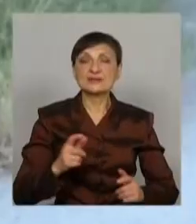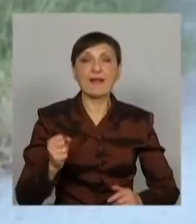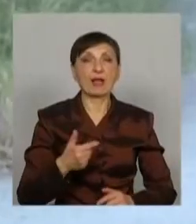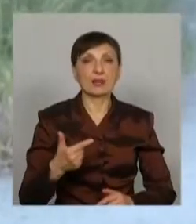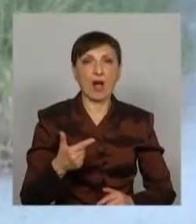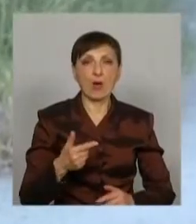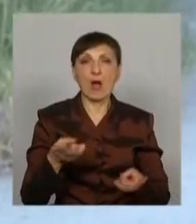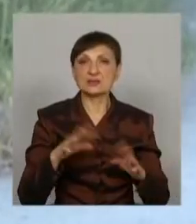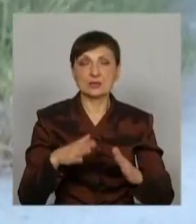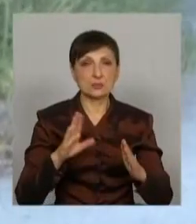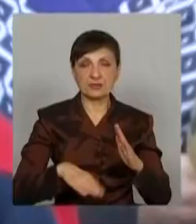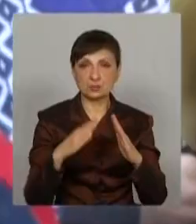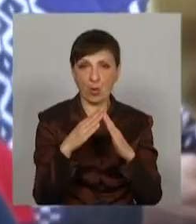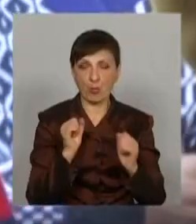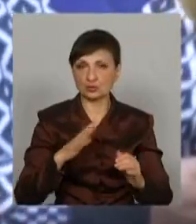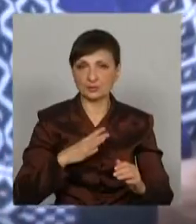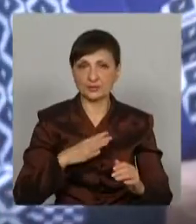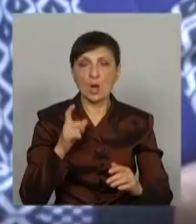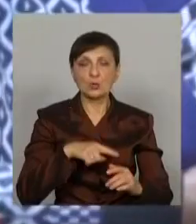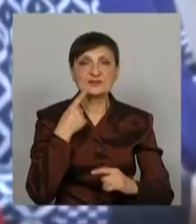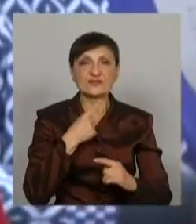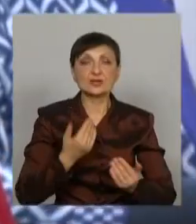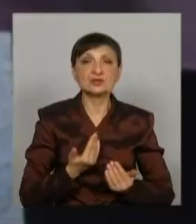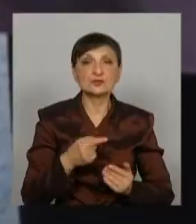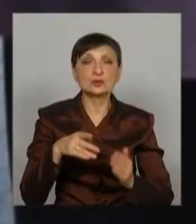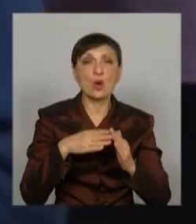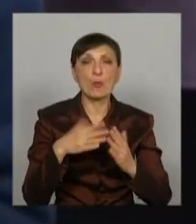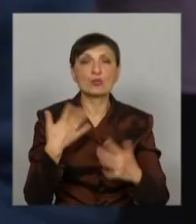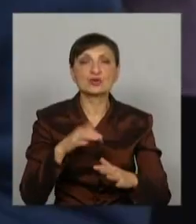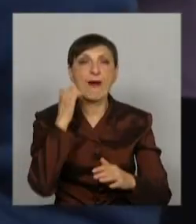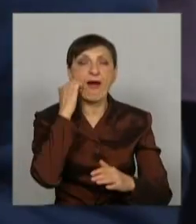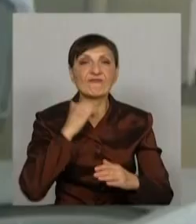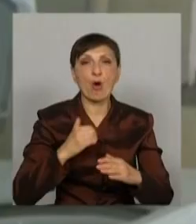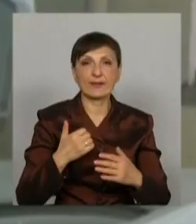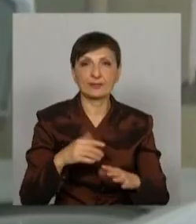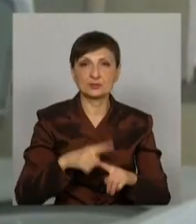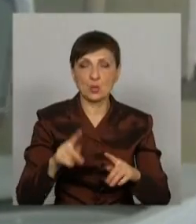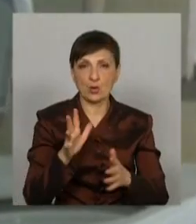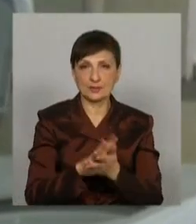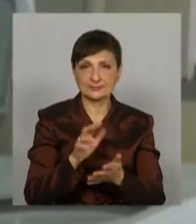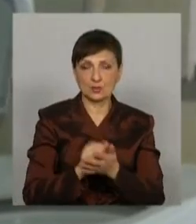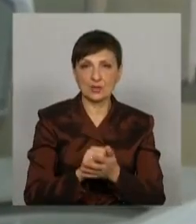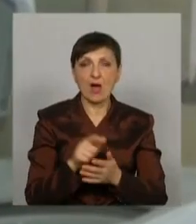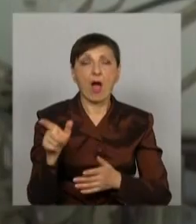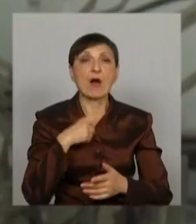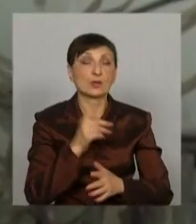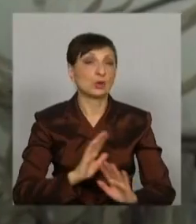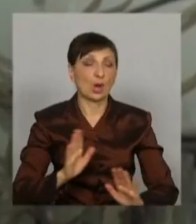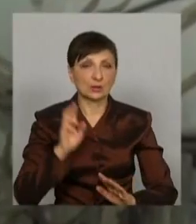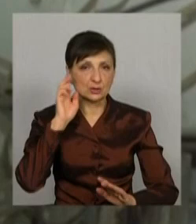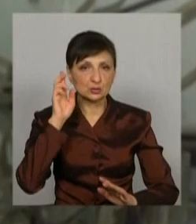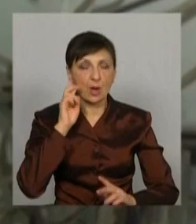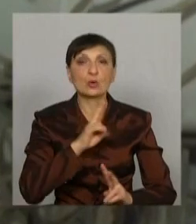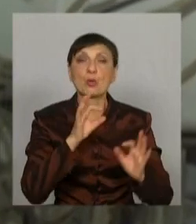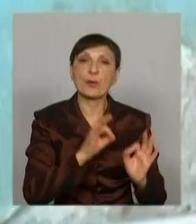рискуют остаться бескова люди признаются что живут в аварийном доме который по словам властей не является таковым кто прав а